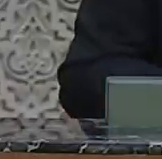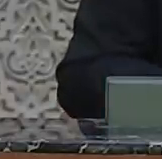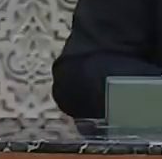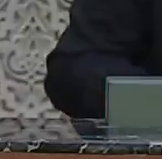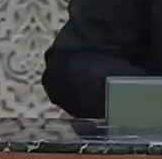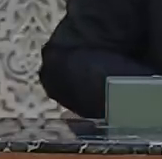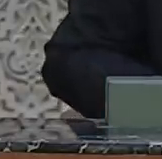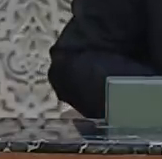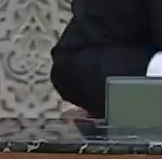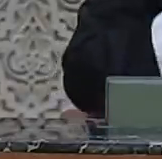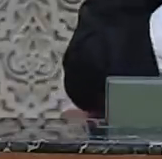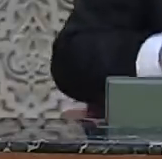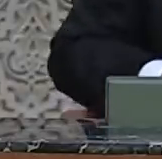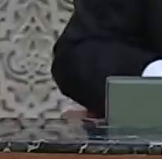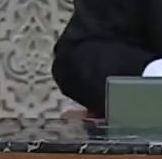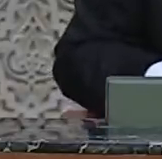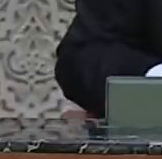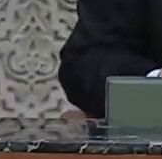والأسئلة هناك وحدة الموضوع.